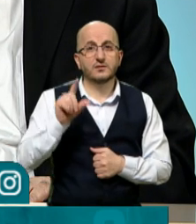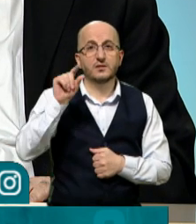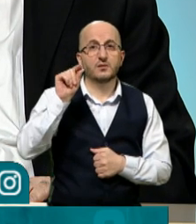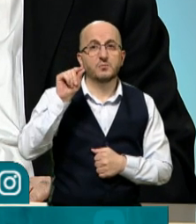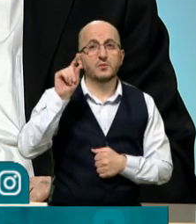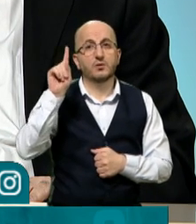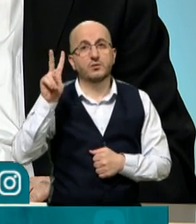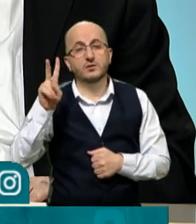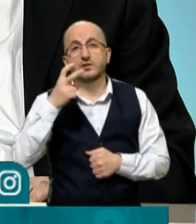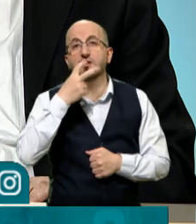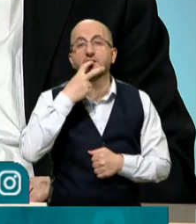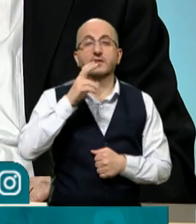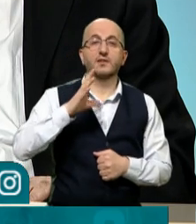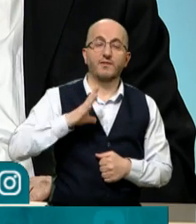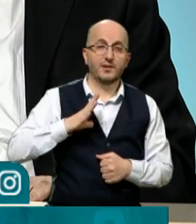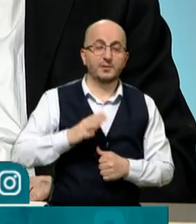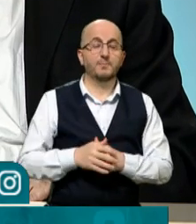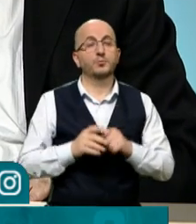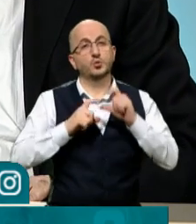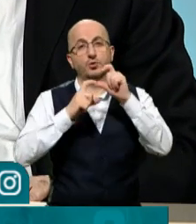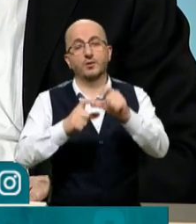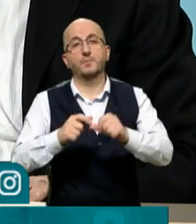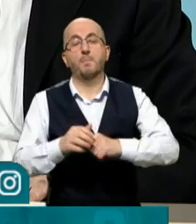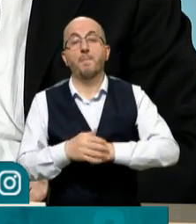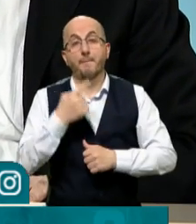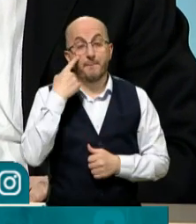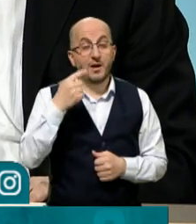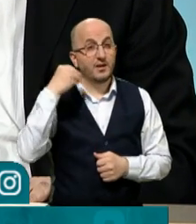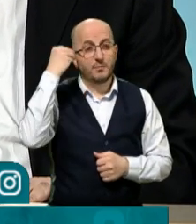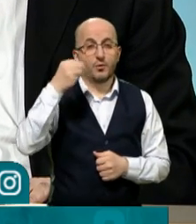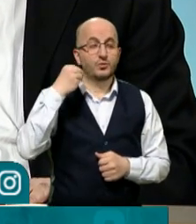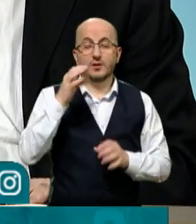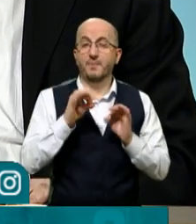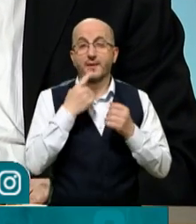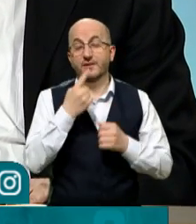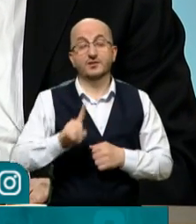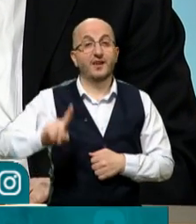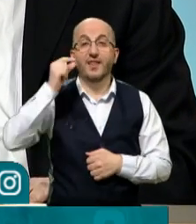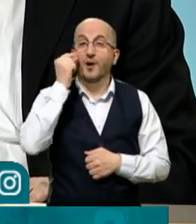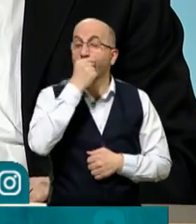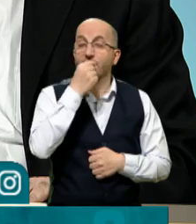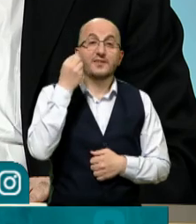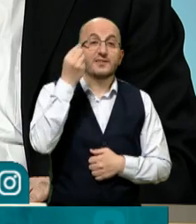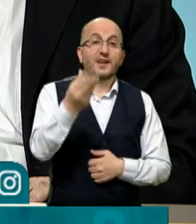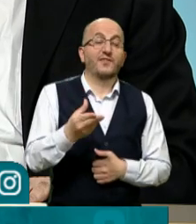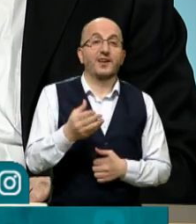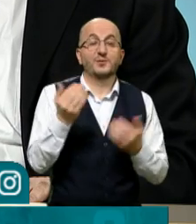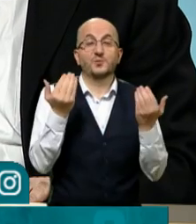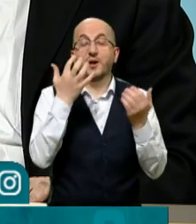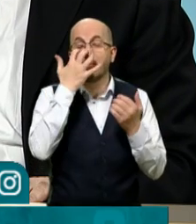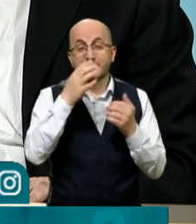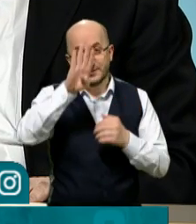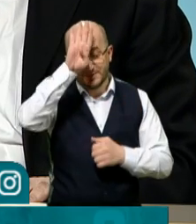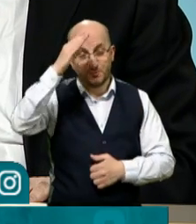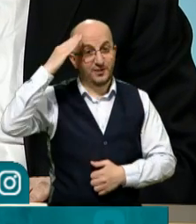11-12 yaşlarına vardım. Eyvallah. Soralım bakalım hocam ne diyecek. Cenab-ı Allah kolaylıklar versin. Dua bekleriz sizden. İstanbul'a